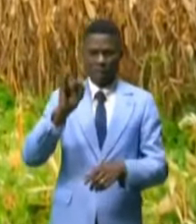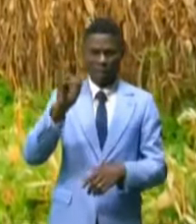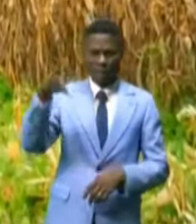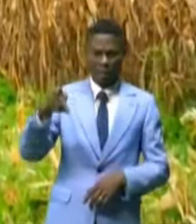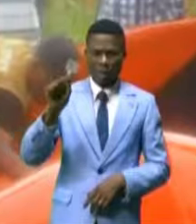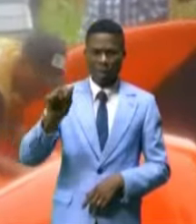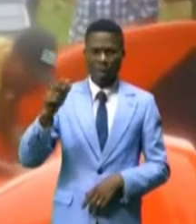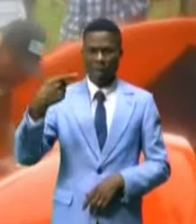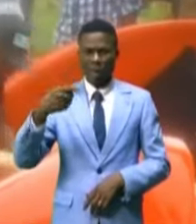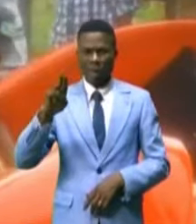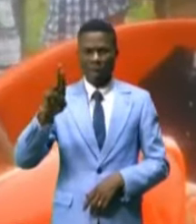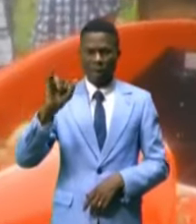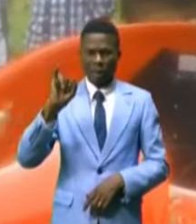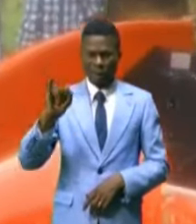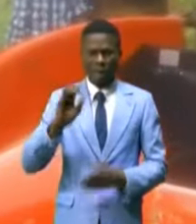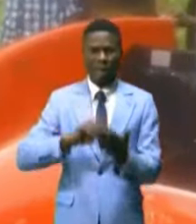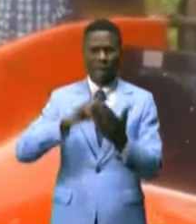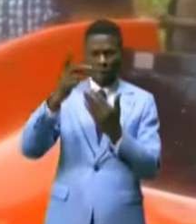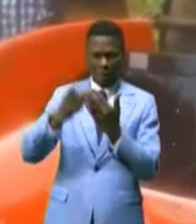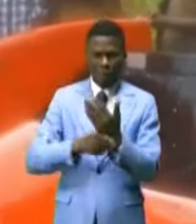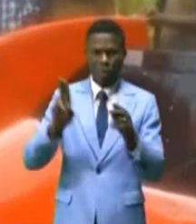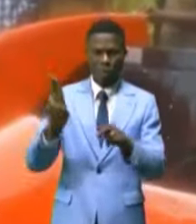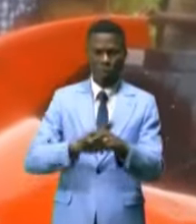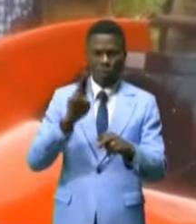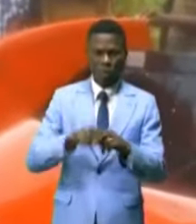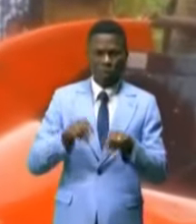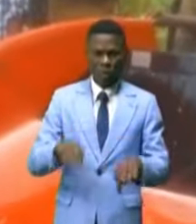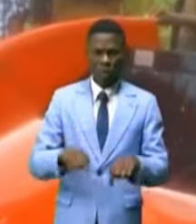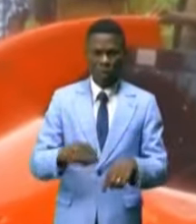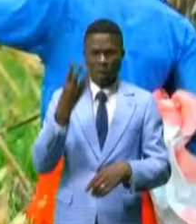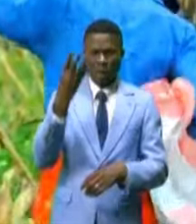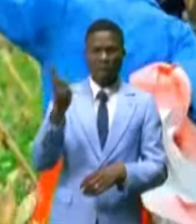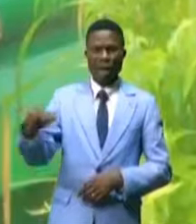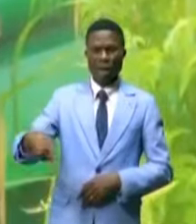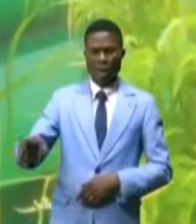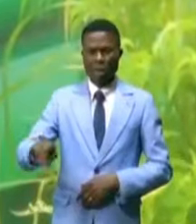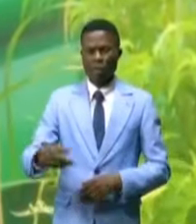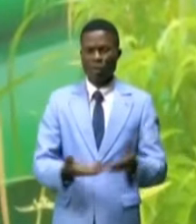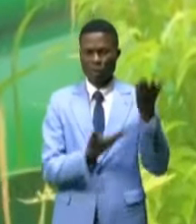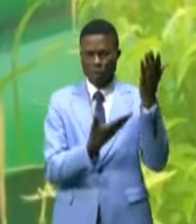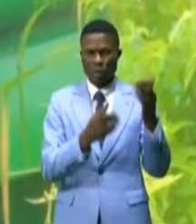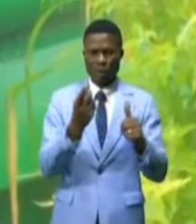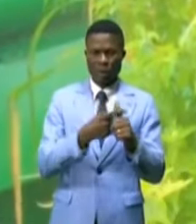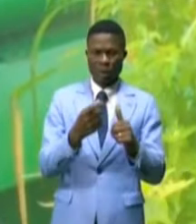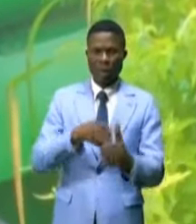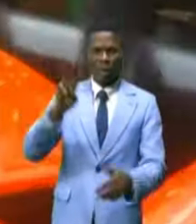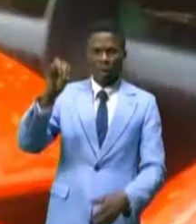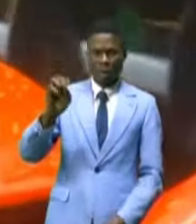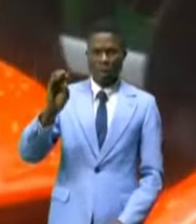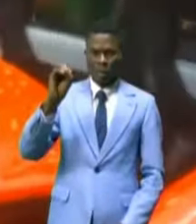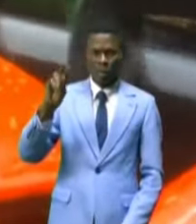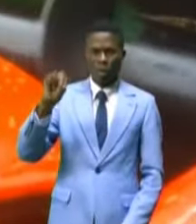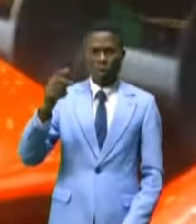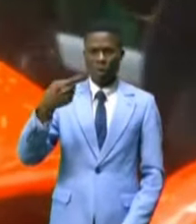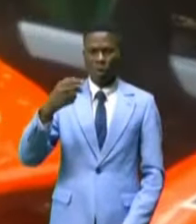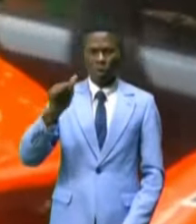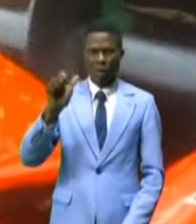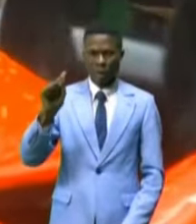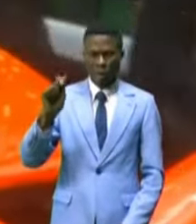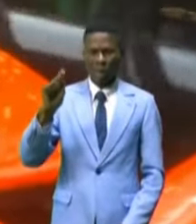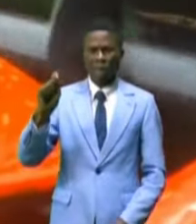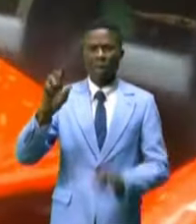SNV et autres, ce projet est exécuté actuellement dans 4 provinces pilotes, dont Mongata dans la ville-province de